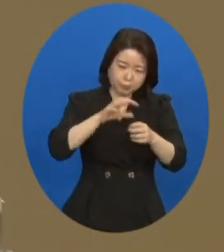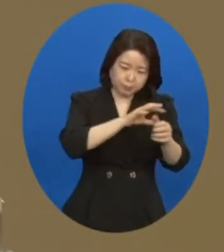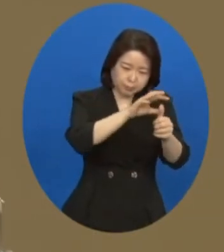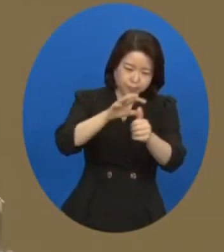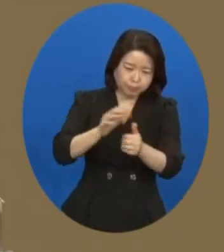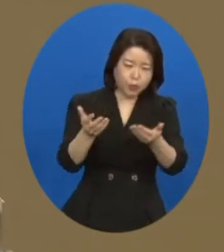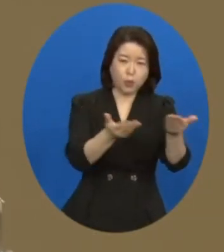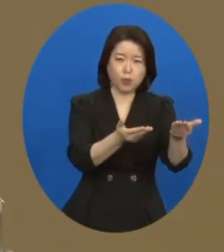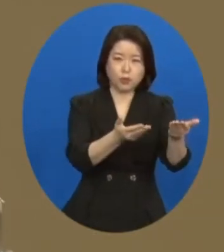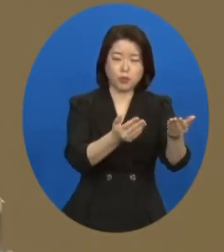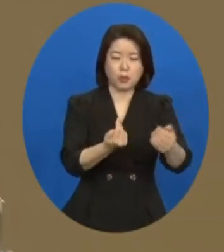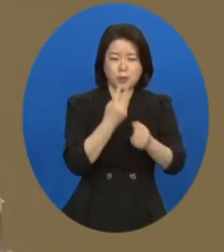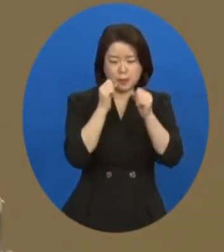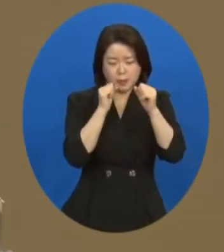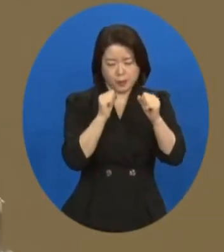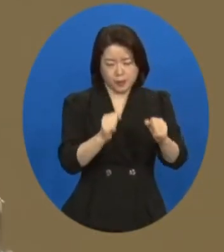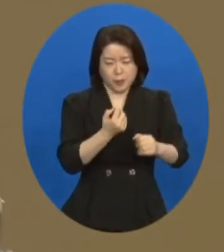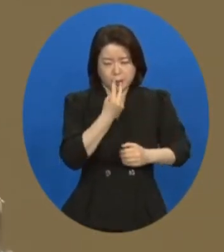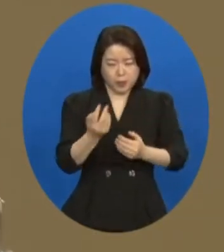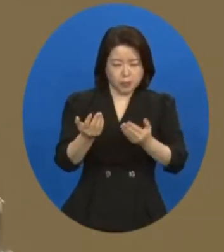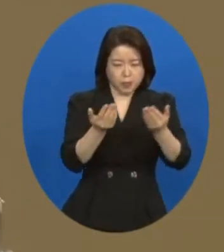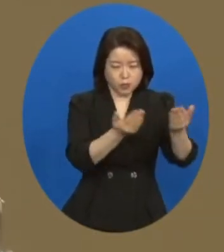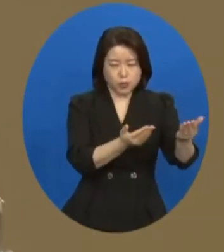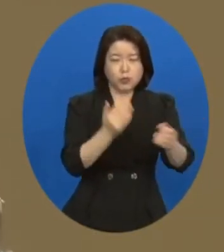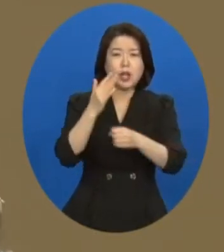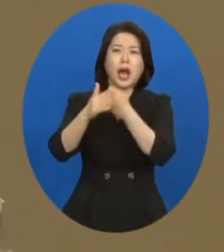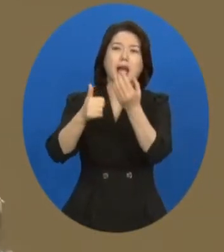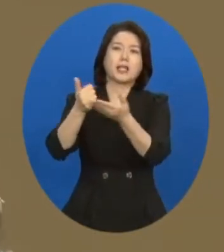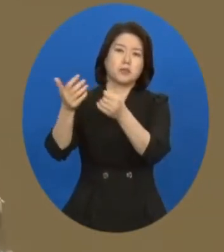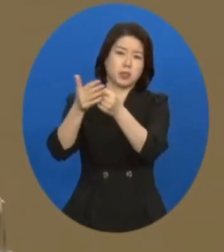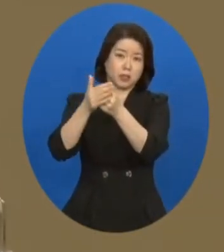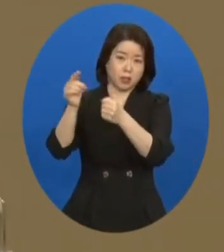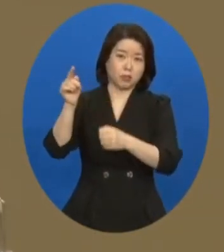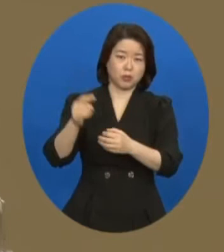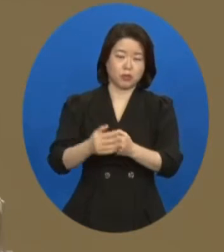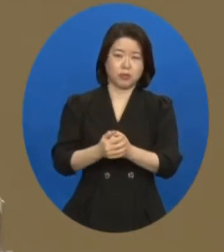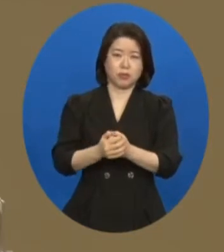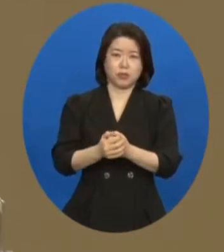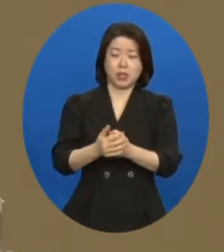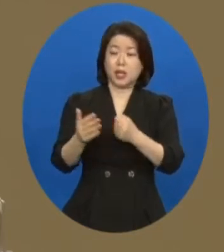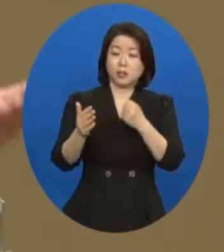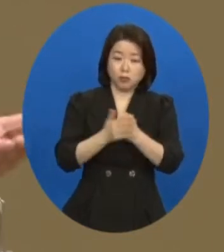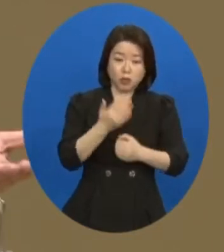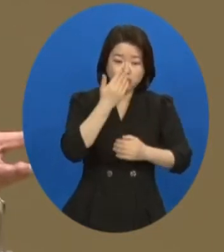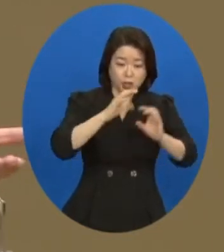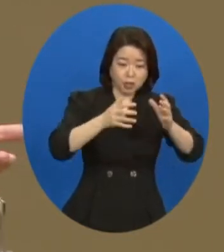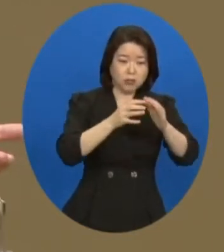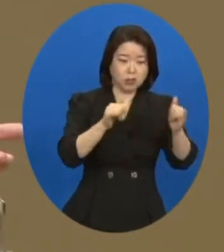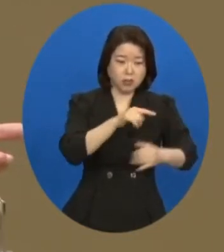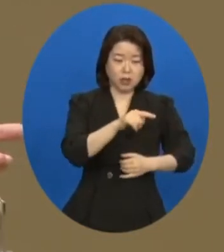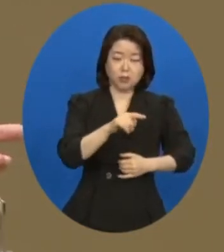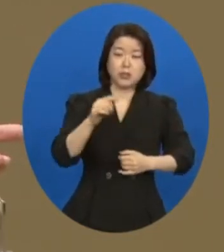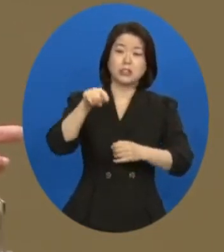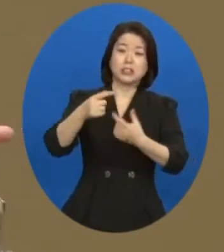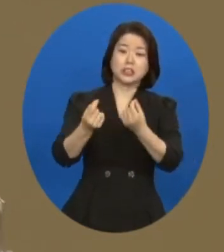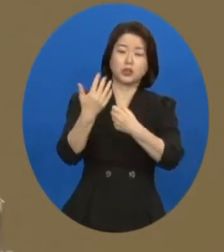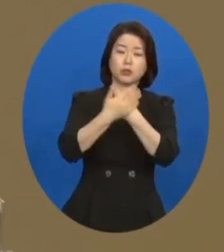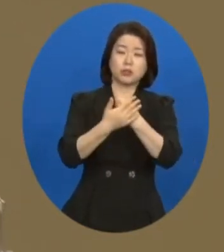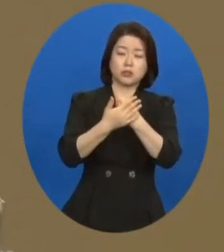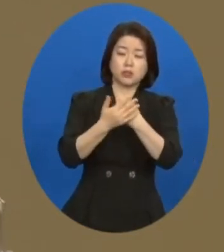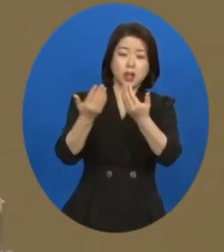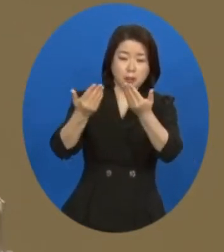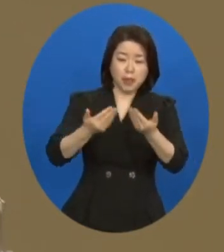그들을 살려 주신 하나님 이시기 때문에 그러므로 그들도 당연히 그렇게 살아야 한다는 거죠